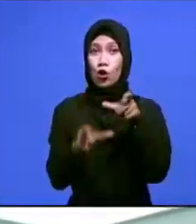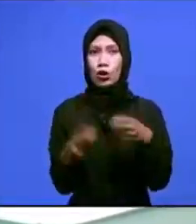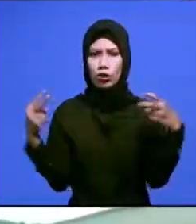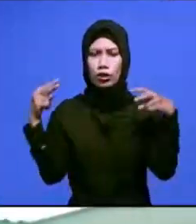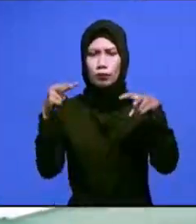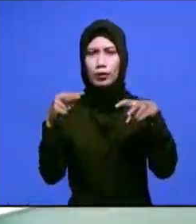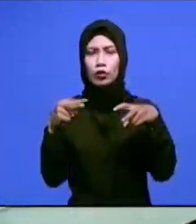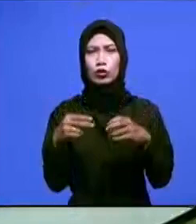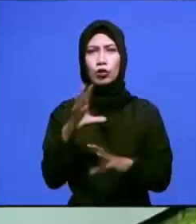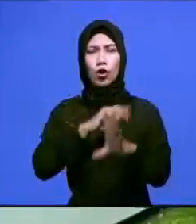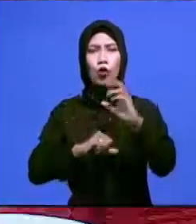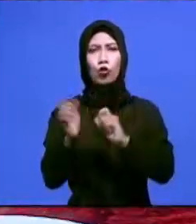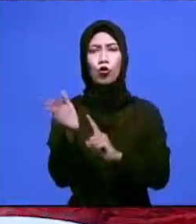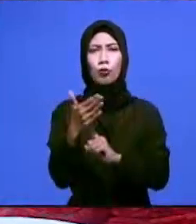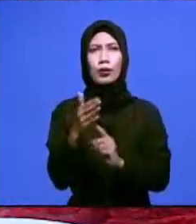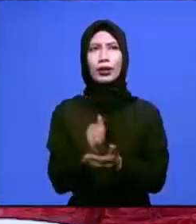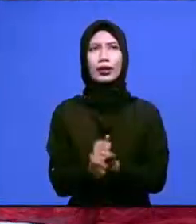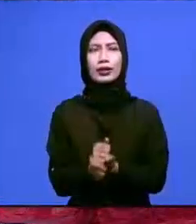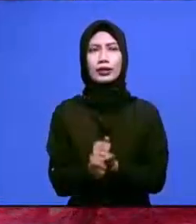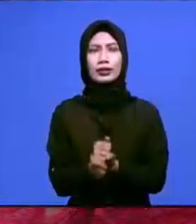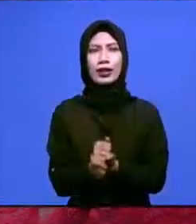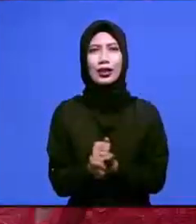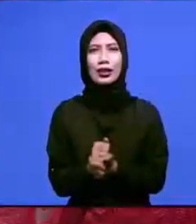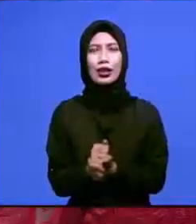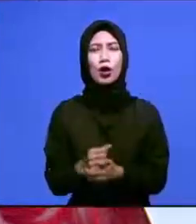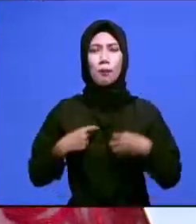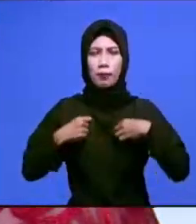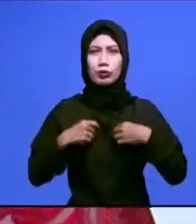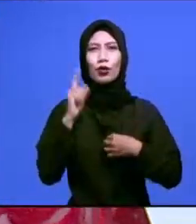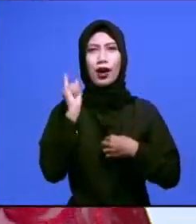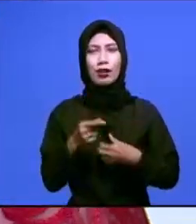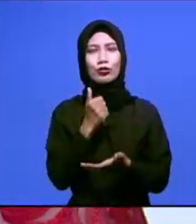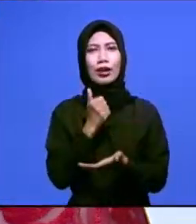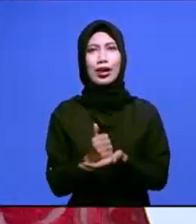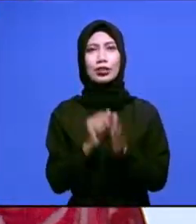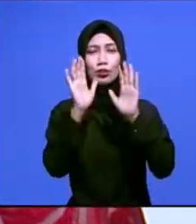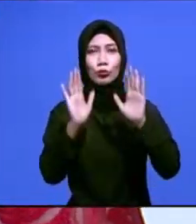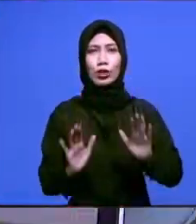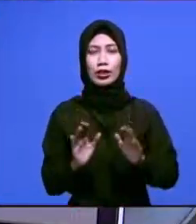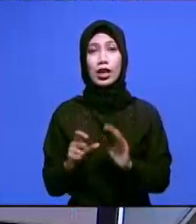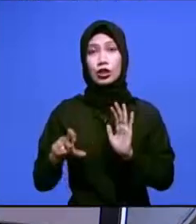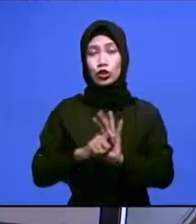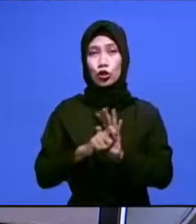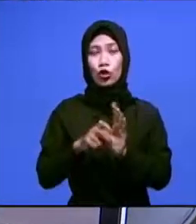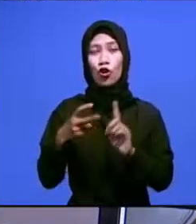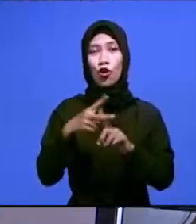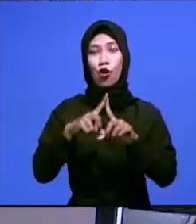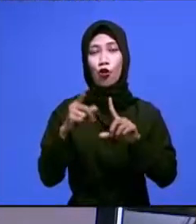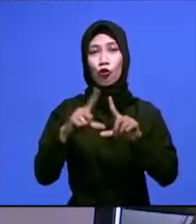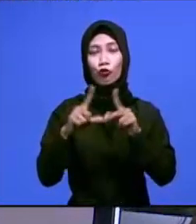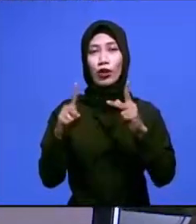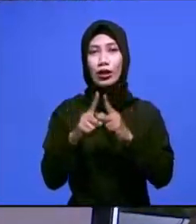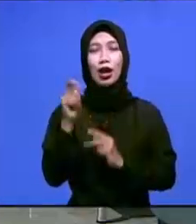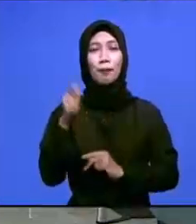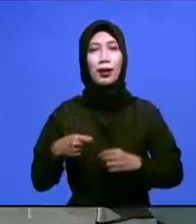berbusana nasional. Salah satunya Farah Putri Nahlia, anggota Dewan Termuda di DPR RI yang mengenakan kebaya